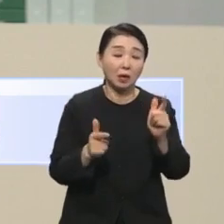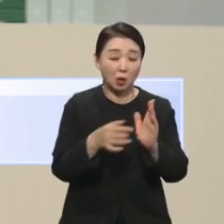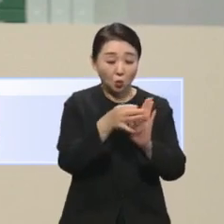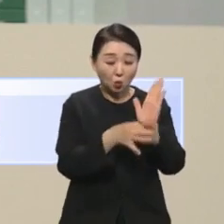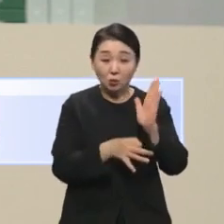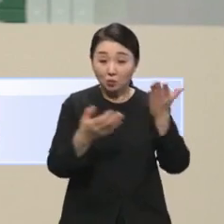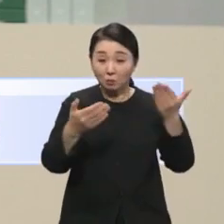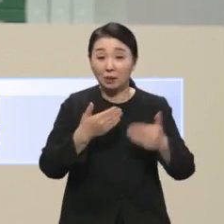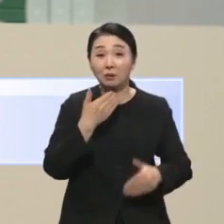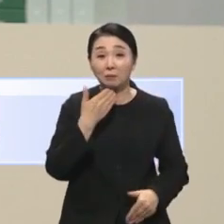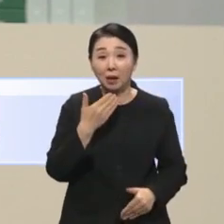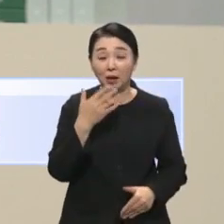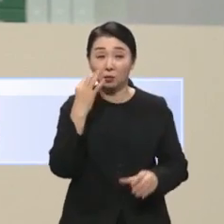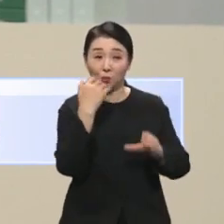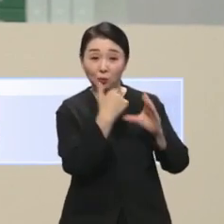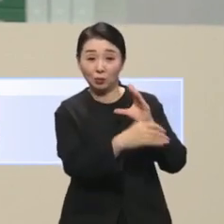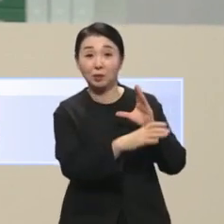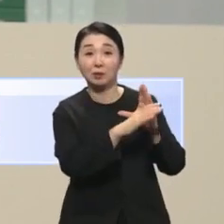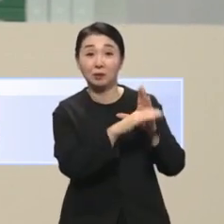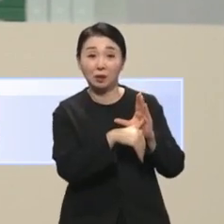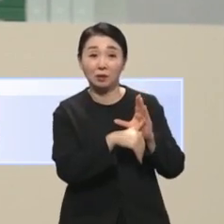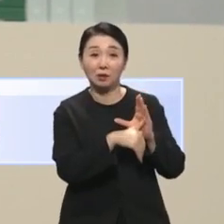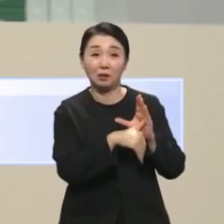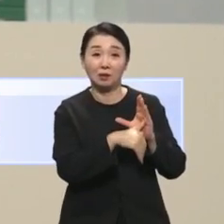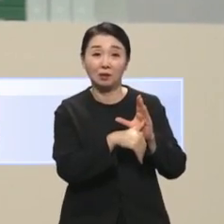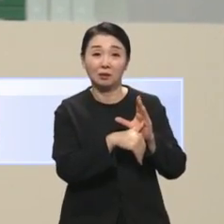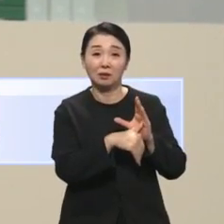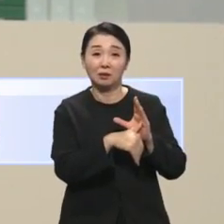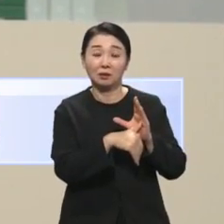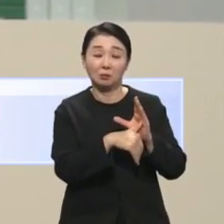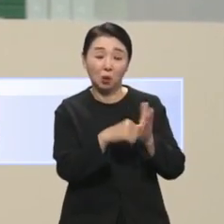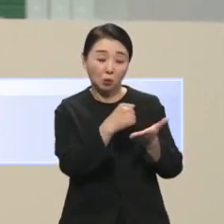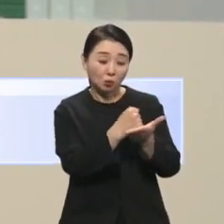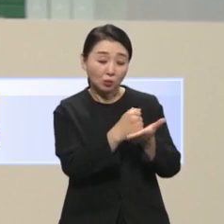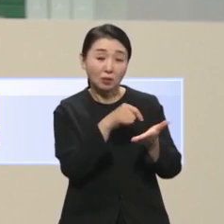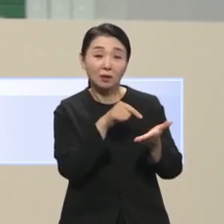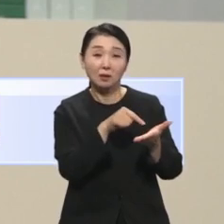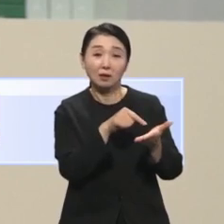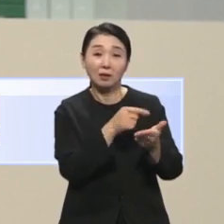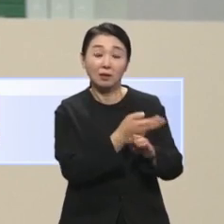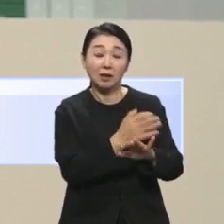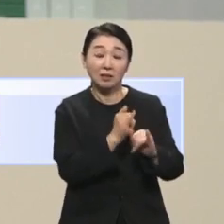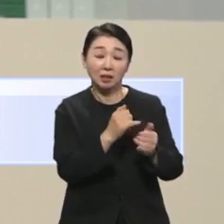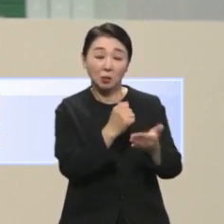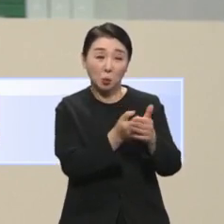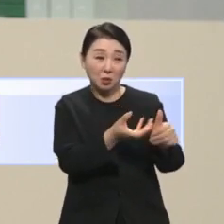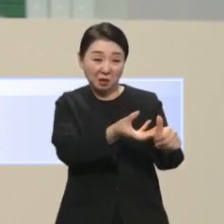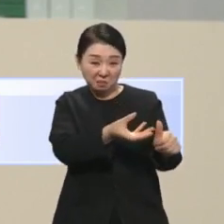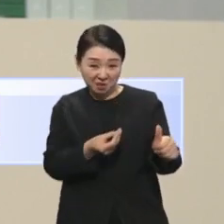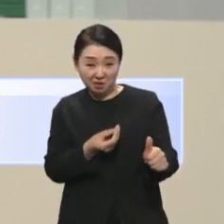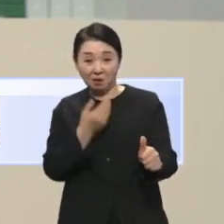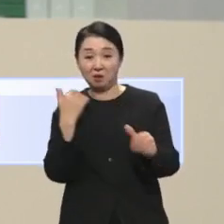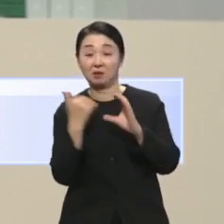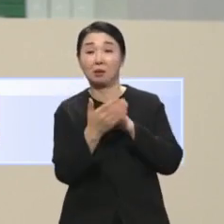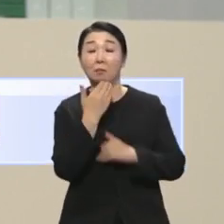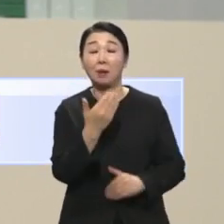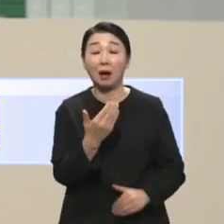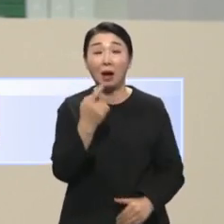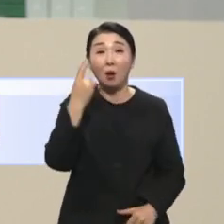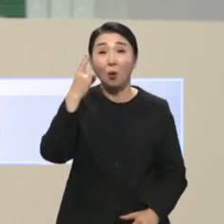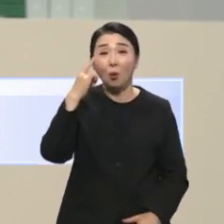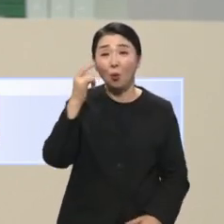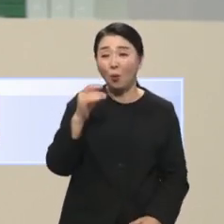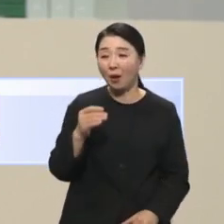있고요 또 입금했을 때도 그야말로 그 통장 자체를 다른 사람의 통장을 이용을 해서 이른바 던지기 그